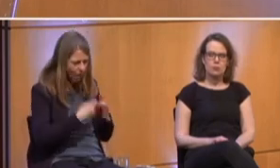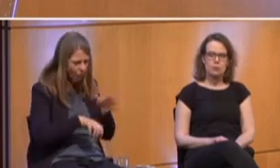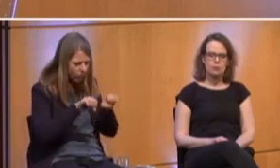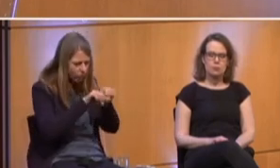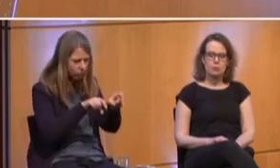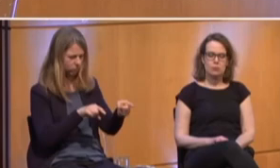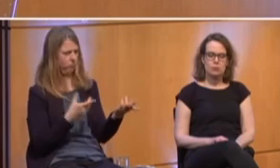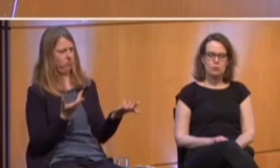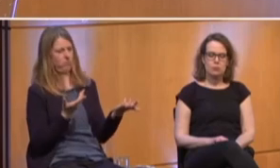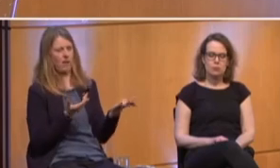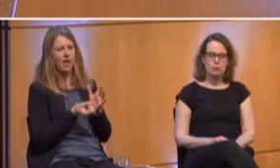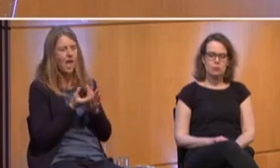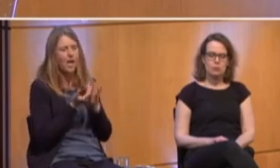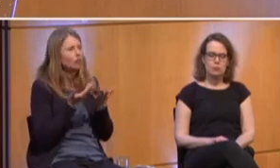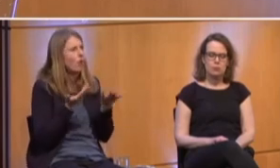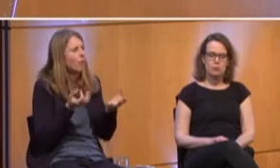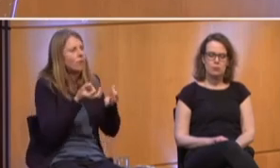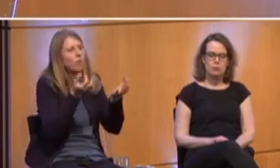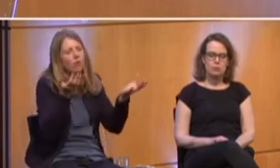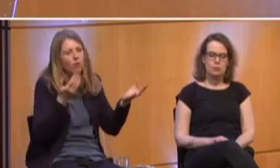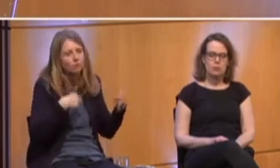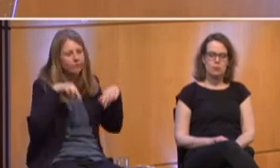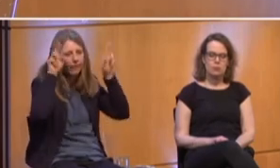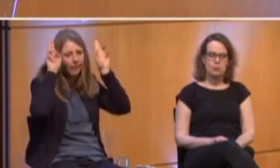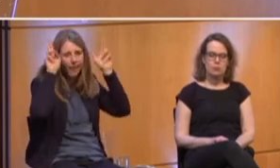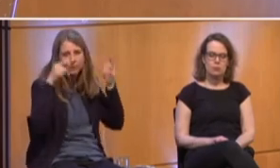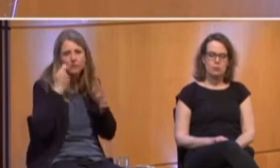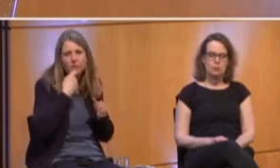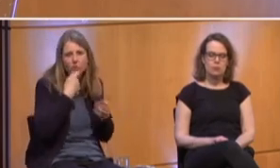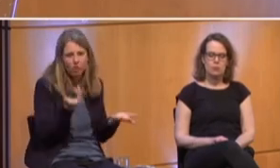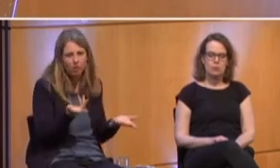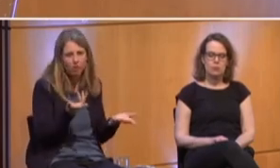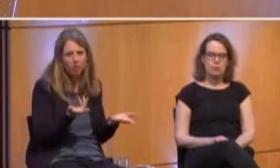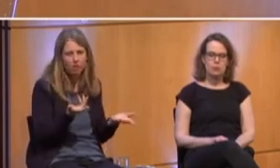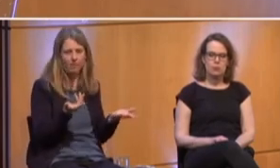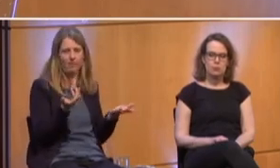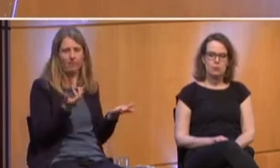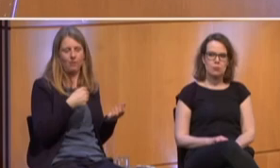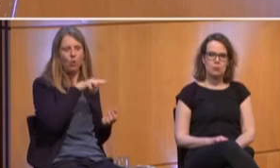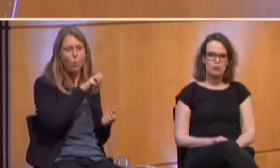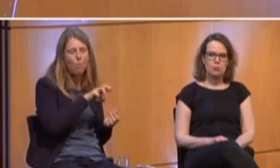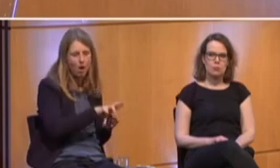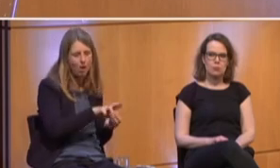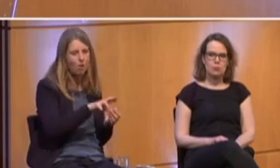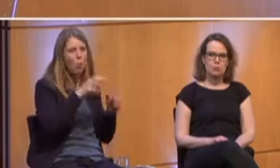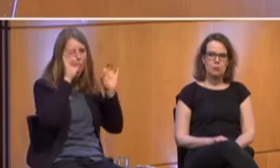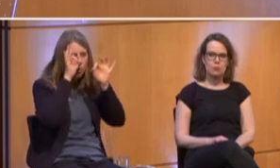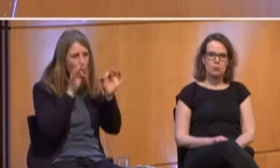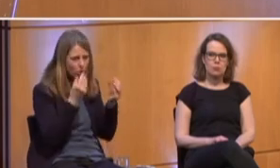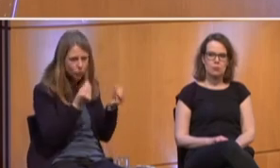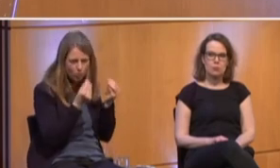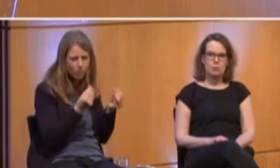vielleicht um einen Hersteller von Kaninchenfutter handelt. Ja? So, das heißt, was Uber oder was Google und